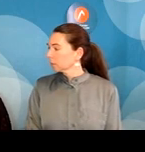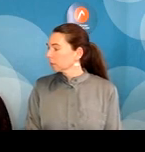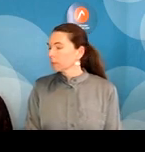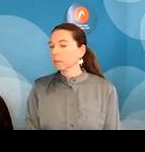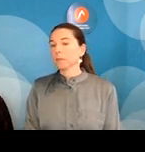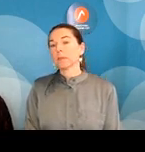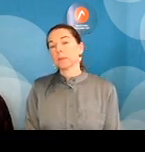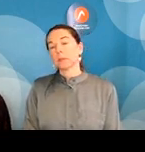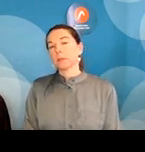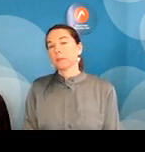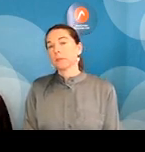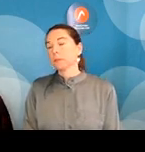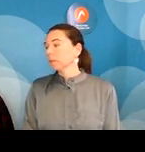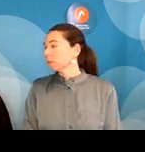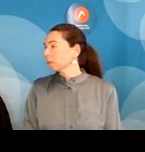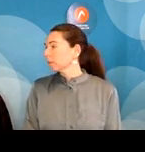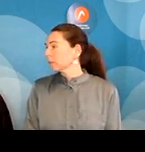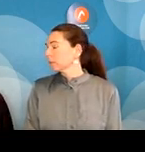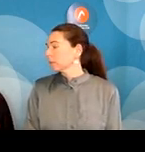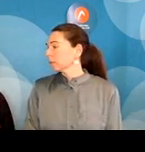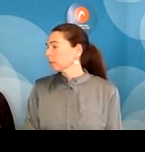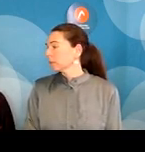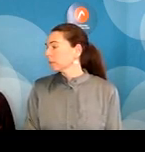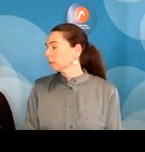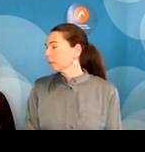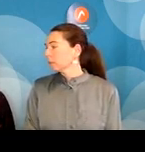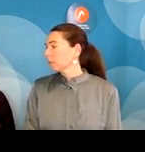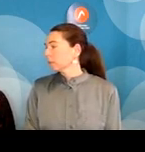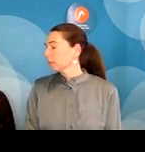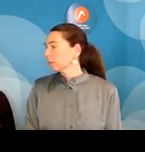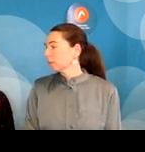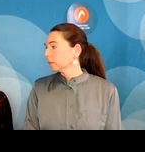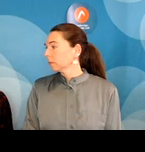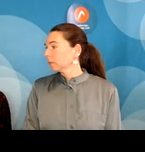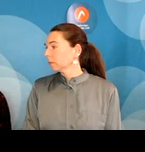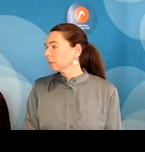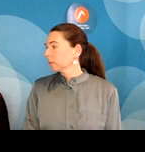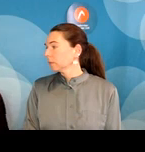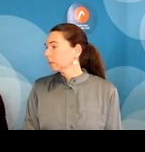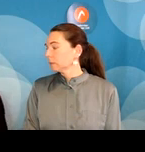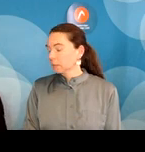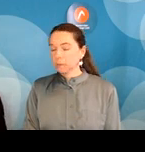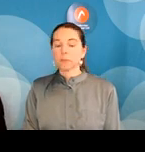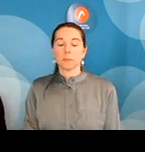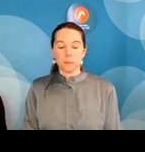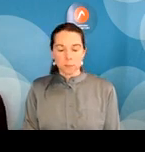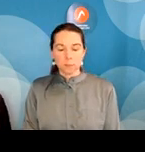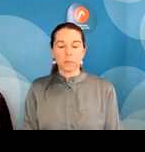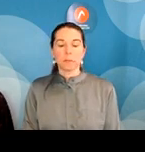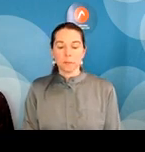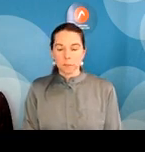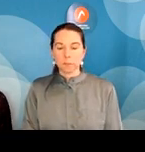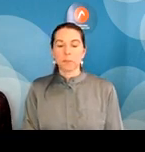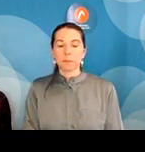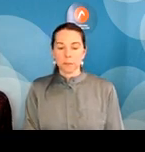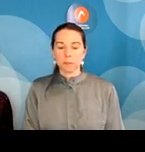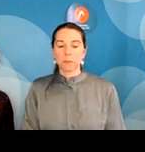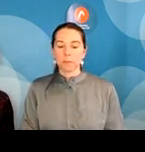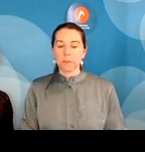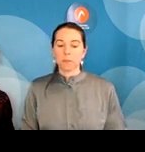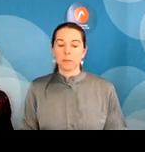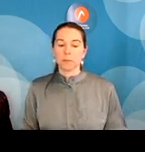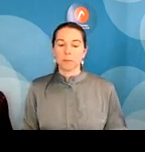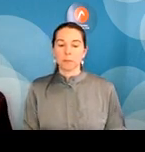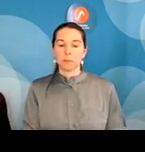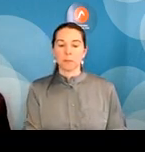vår hemsida, men framförallt så vill vi ju att ni ska ta inspiration av också de som vi har samarbetat med, men där vi också ser